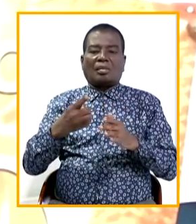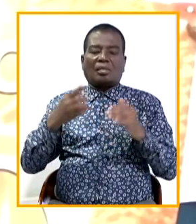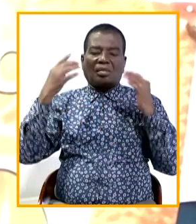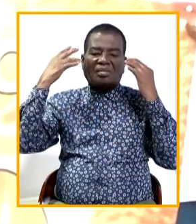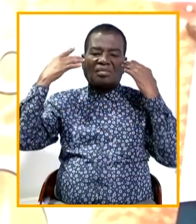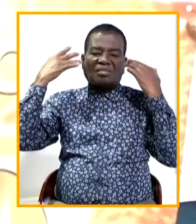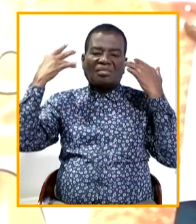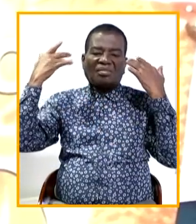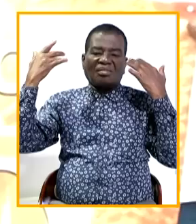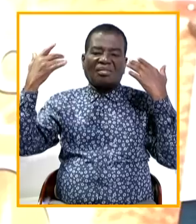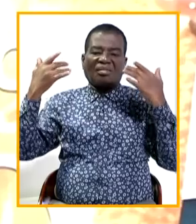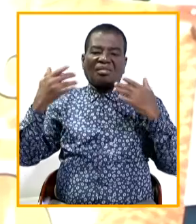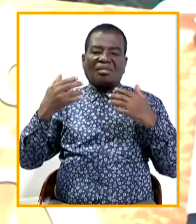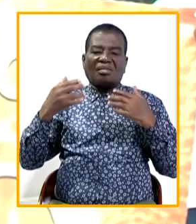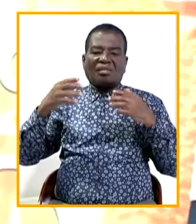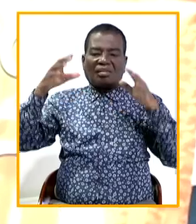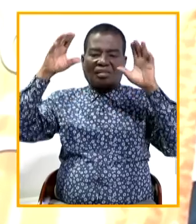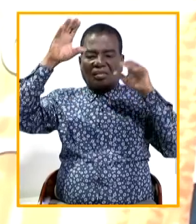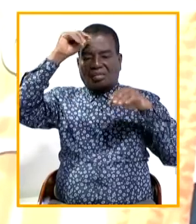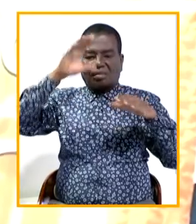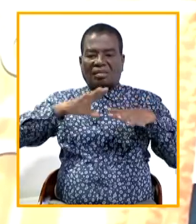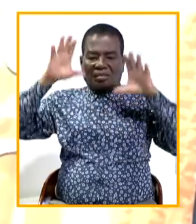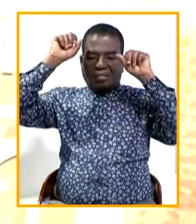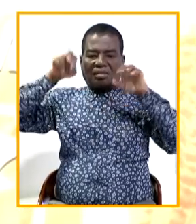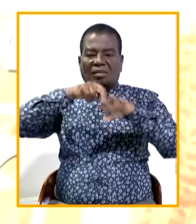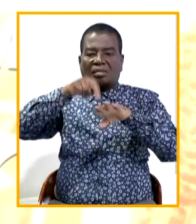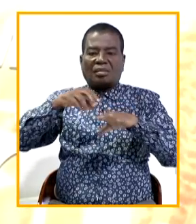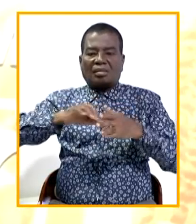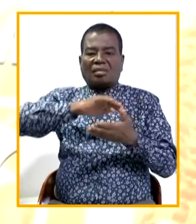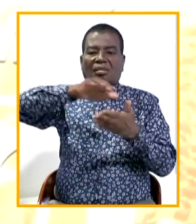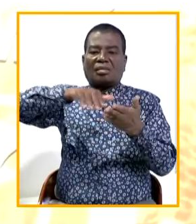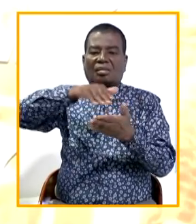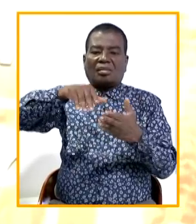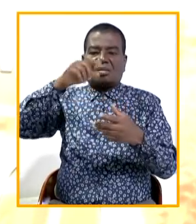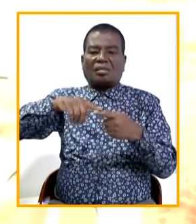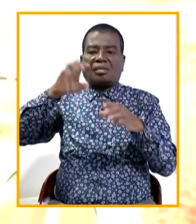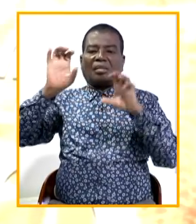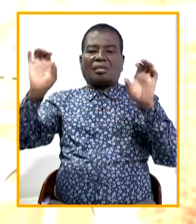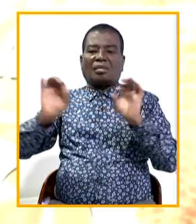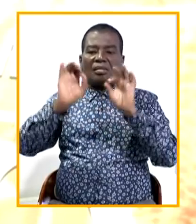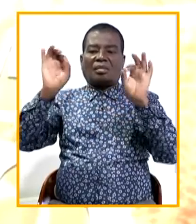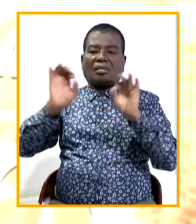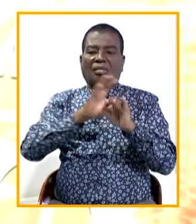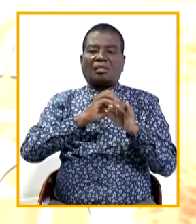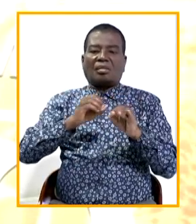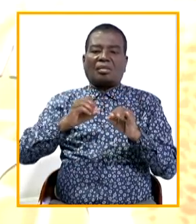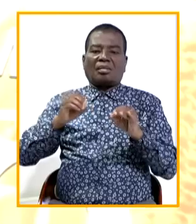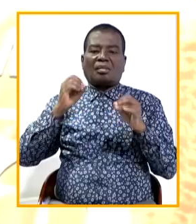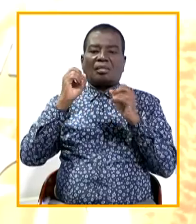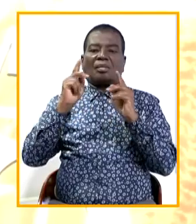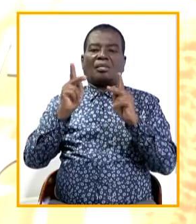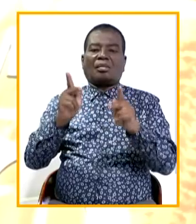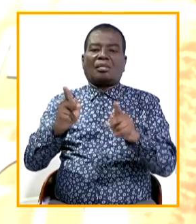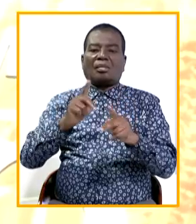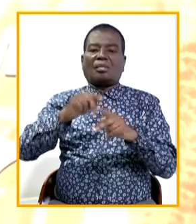remerciements de M. le vice-président de la République de l'avoir associé à cette belle cérémonie qui donne l'occasion à